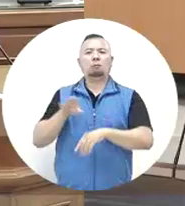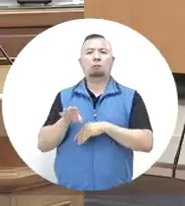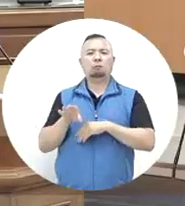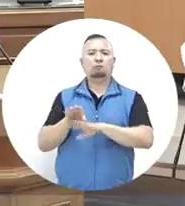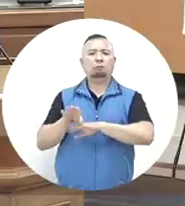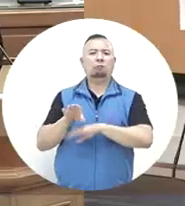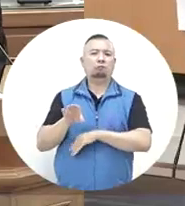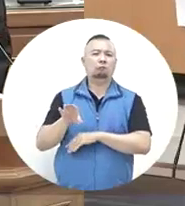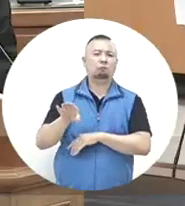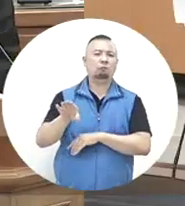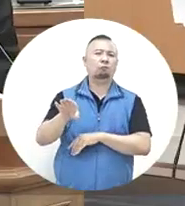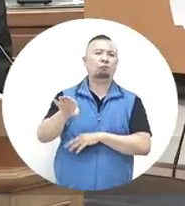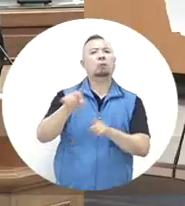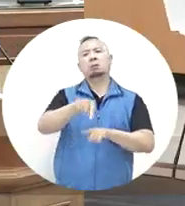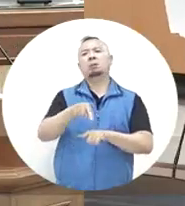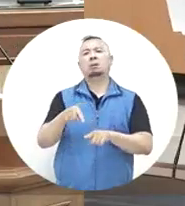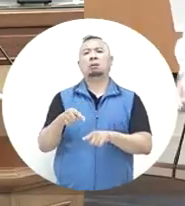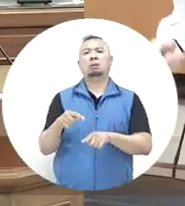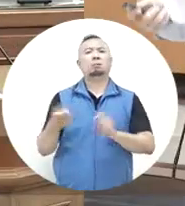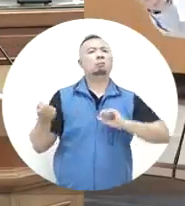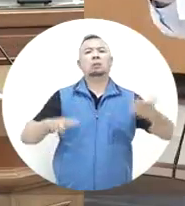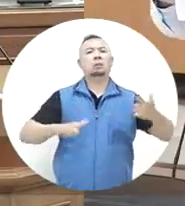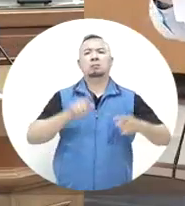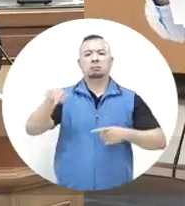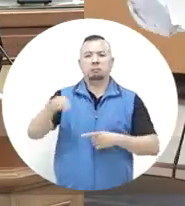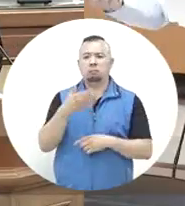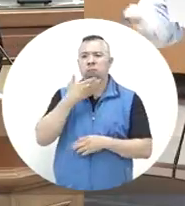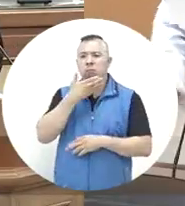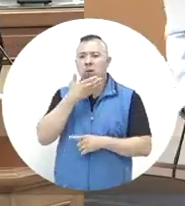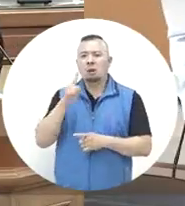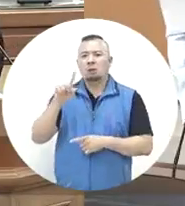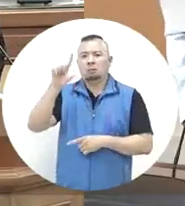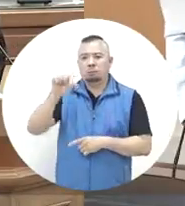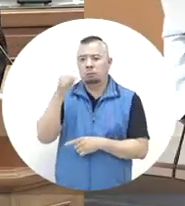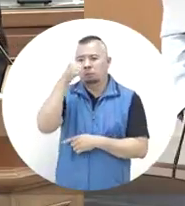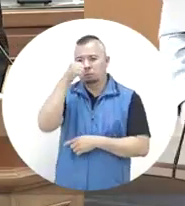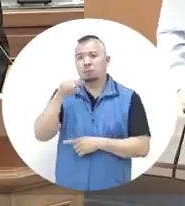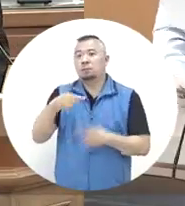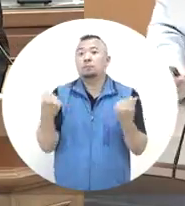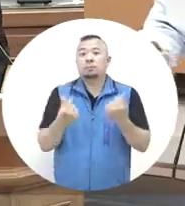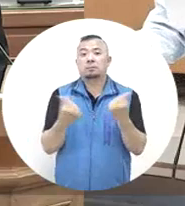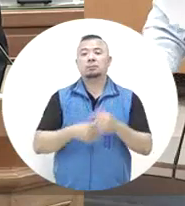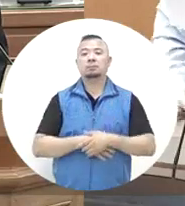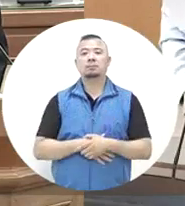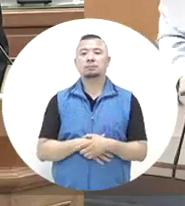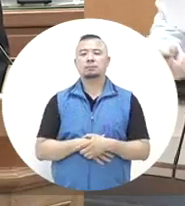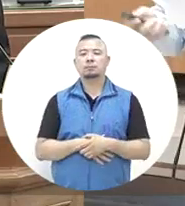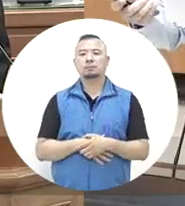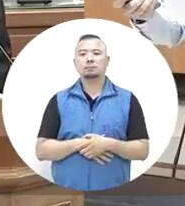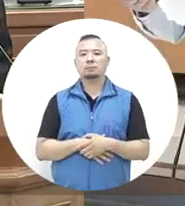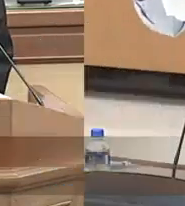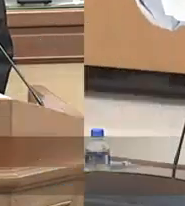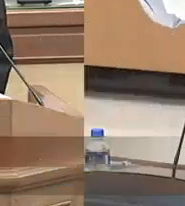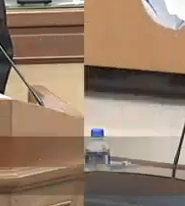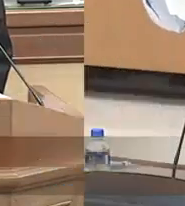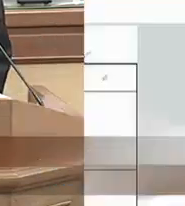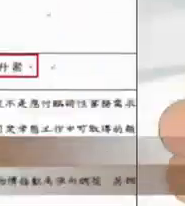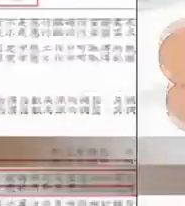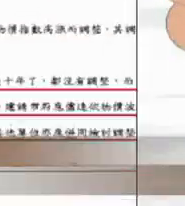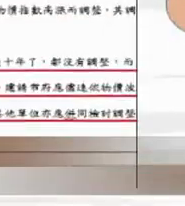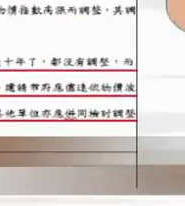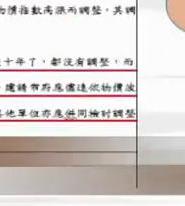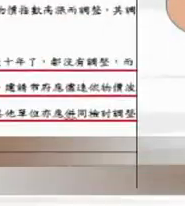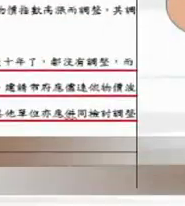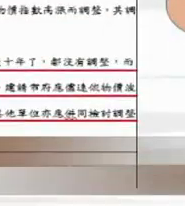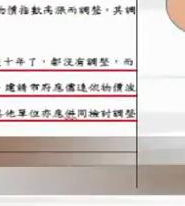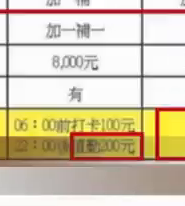利，哦，好像都比别人还要少，哦，诶，比如说那个国定假日啊，端午啊，中秋